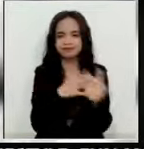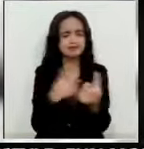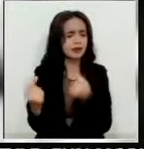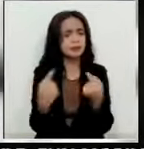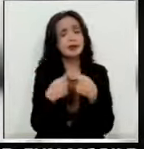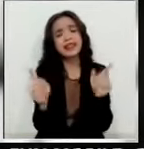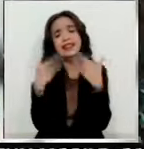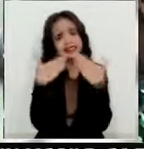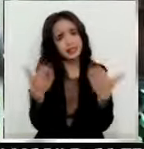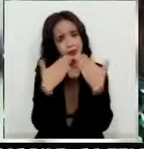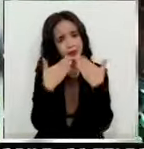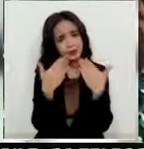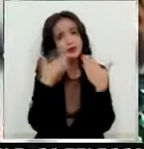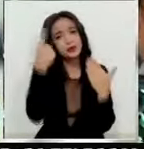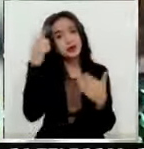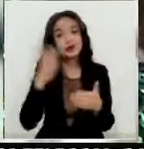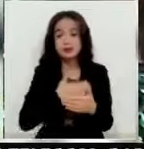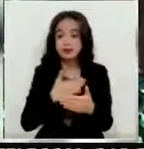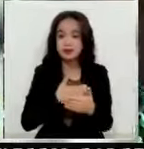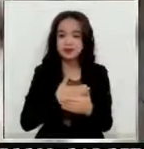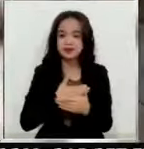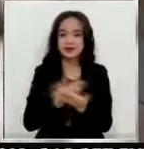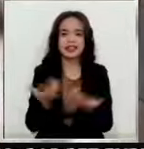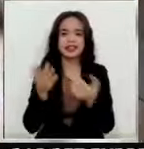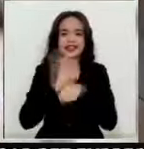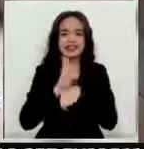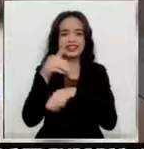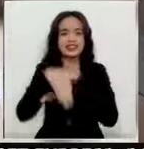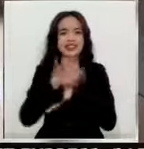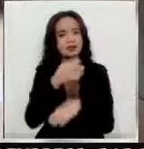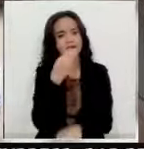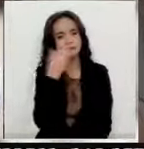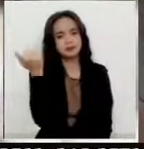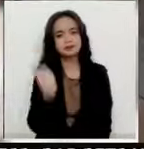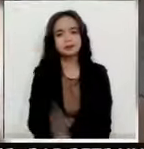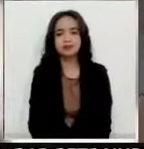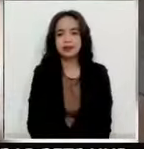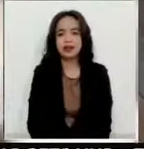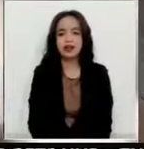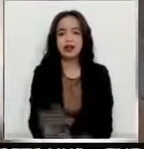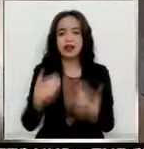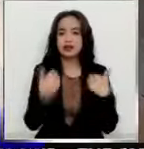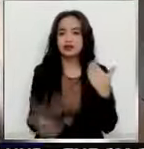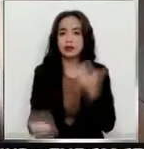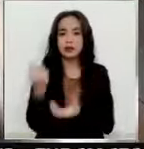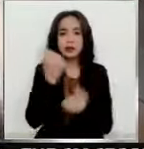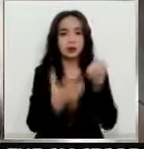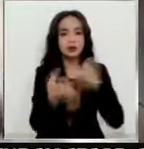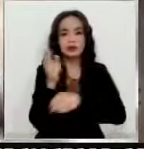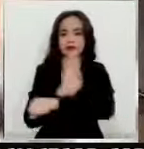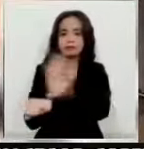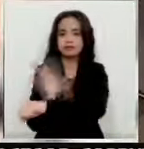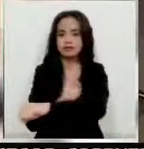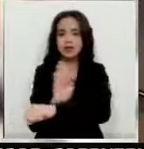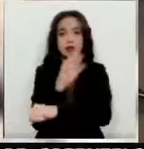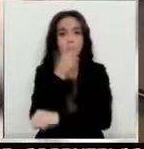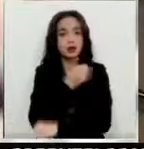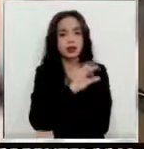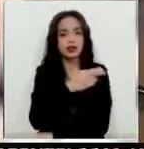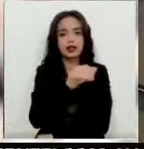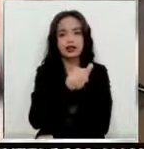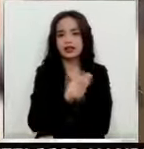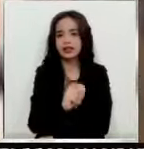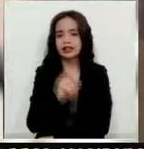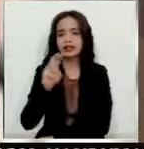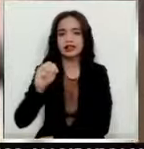being here for my premiere. You're the best. May kanya-kanyang pinagkakaabalahan ngayon sina Rian, Max at